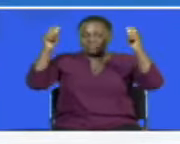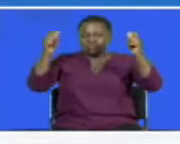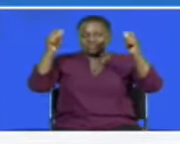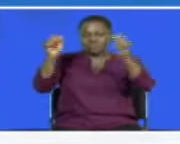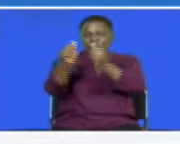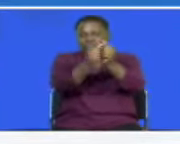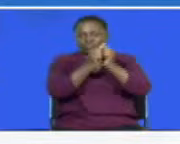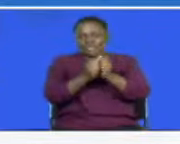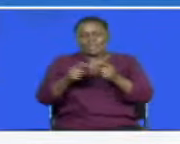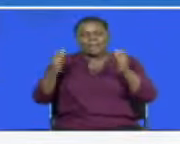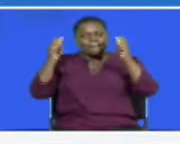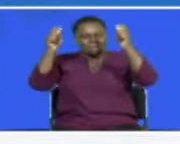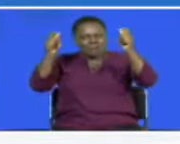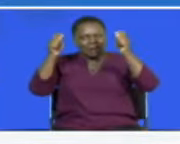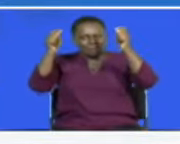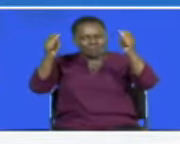pamoja.